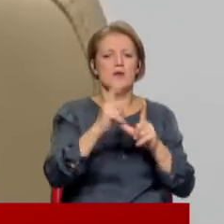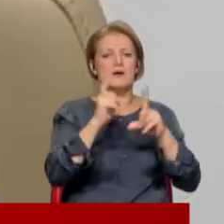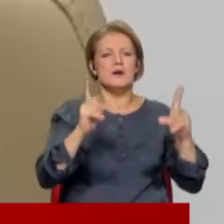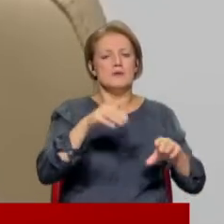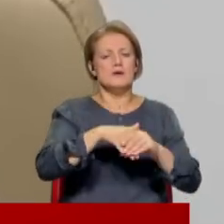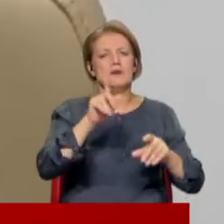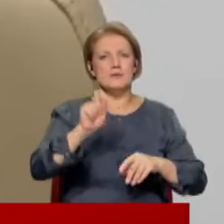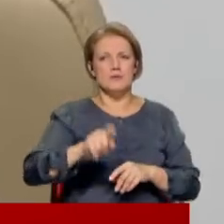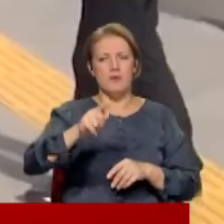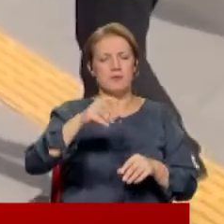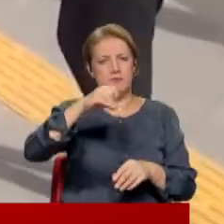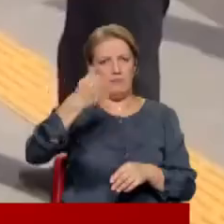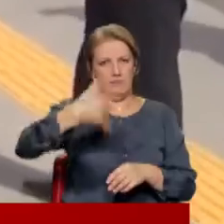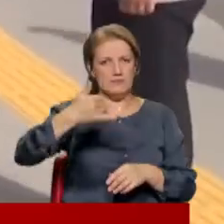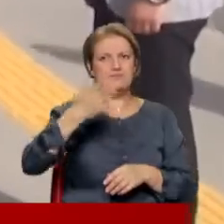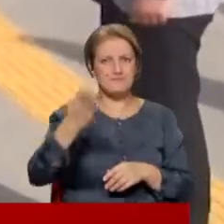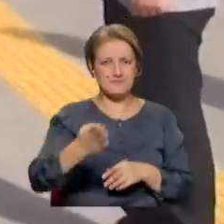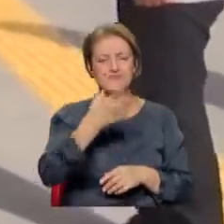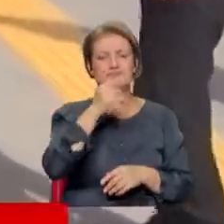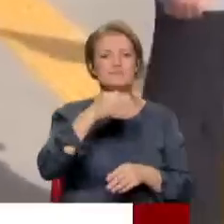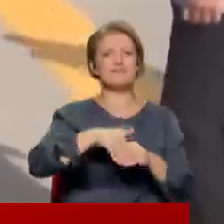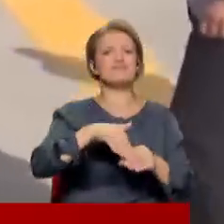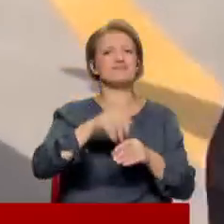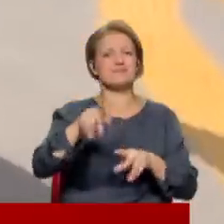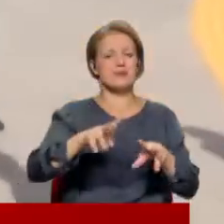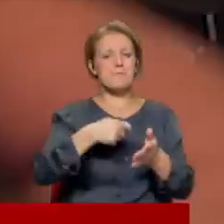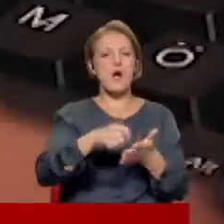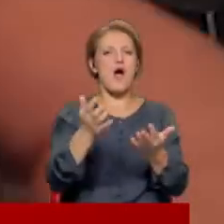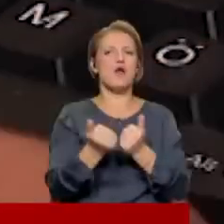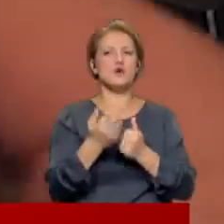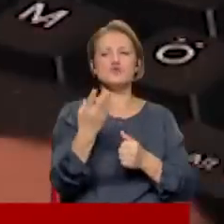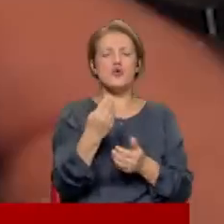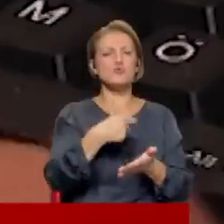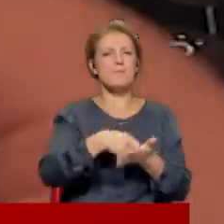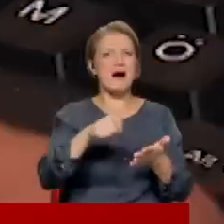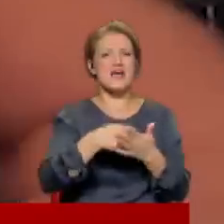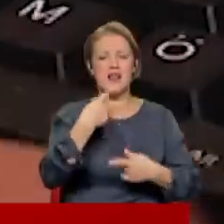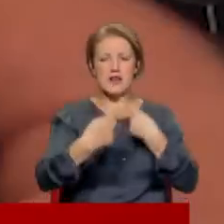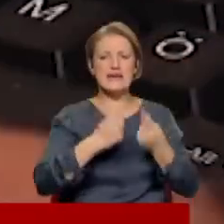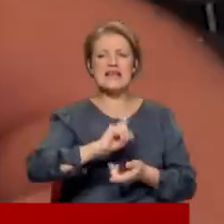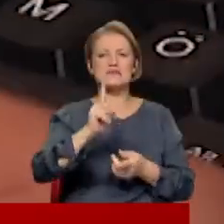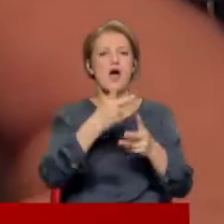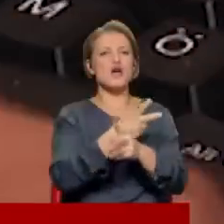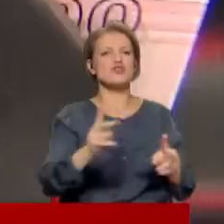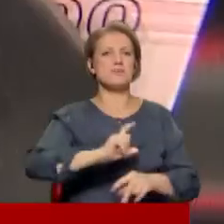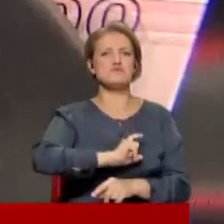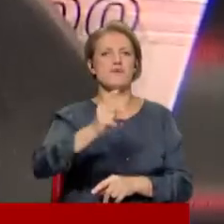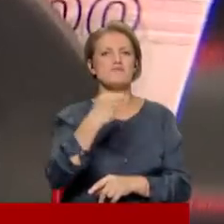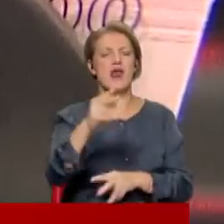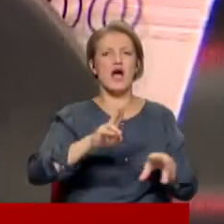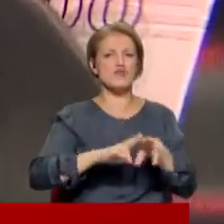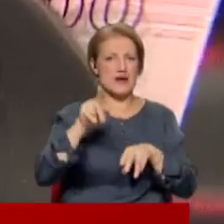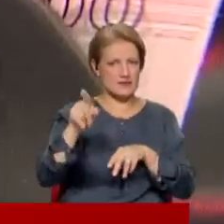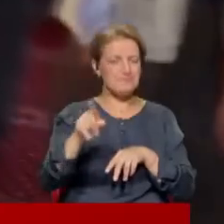yapan AK Parti yöneticisi Mahmut Kaçar emekli milletvekili maaş alıyor. Çoklu maaş iddialarına yazılı bir açıklama ile cevap veren